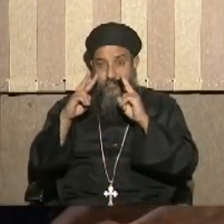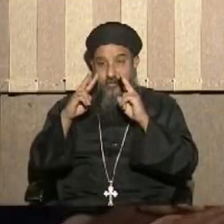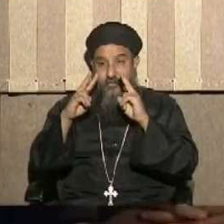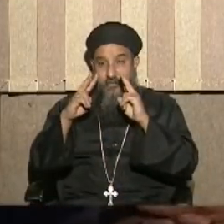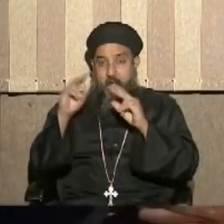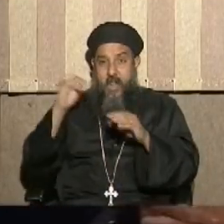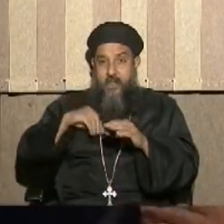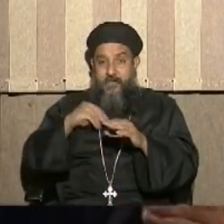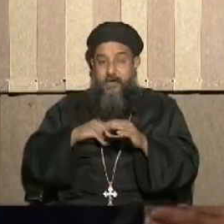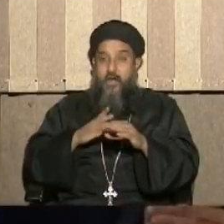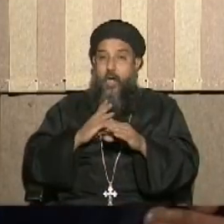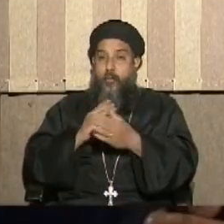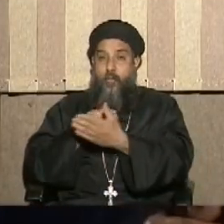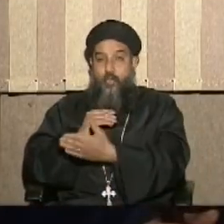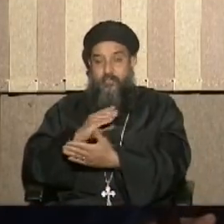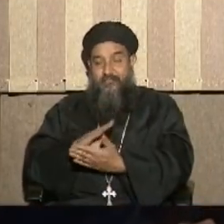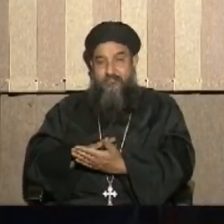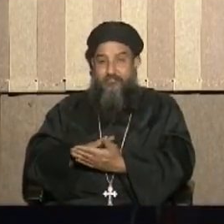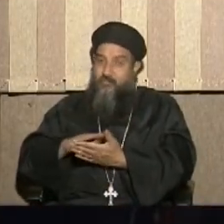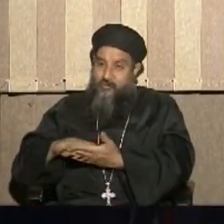وبده يصير أبوكم